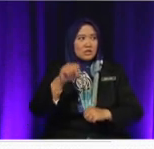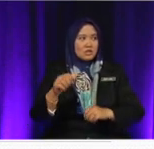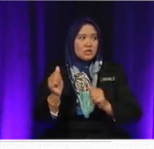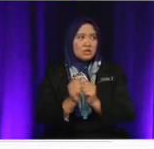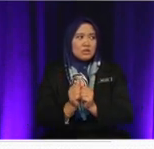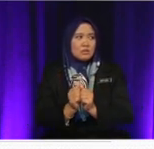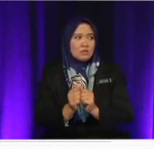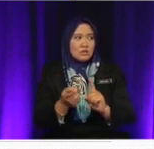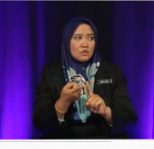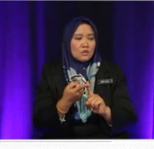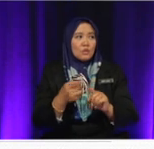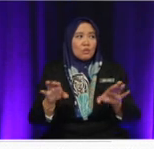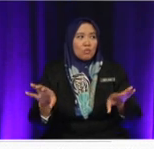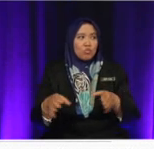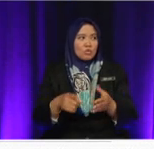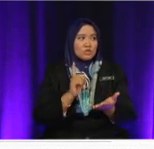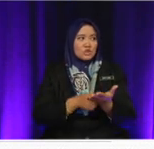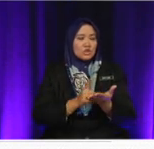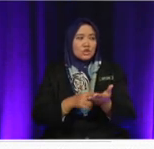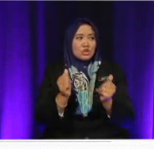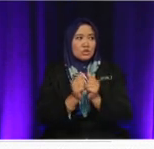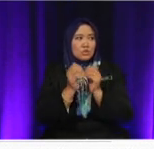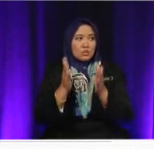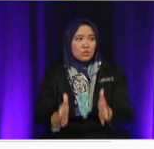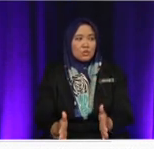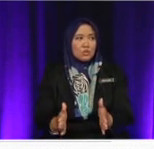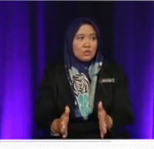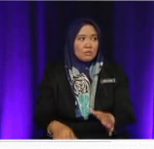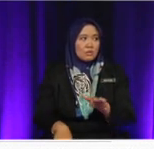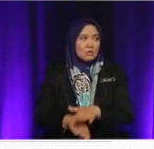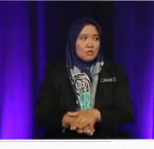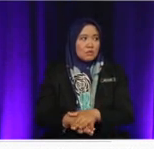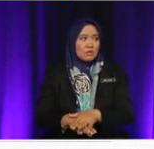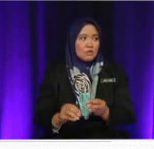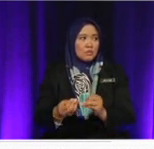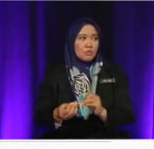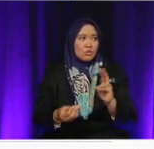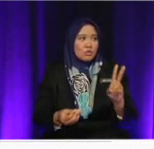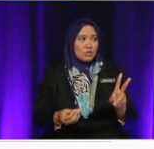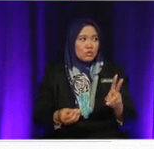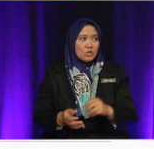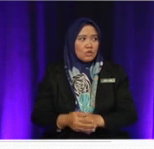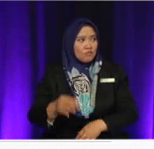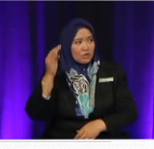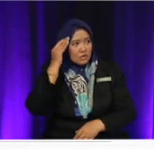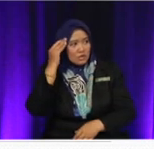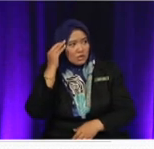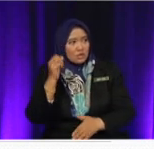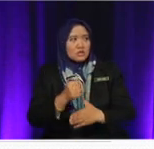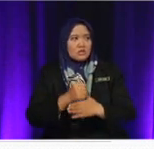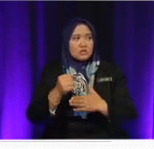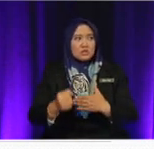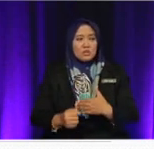dan keuntungan, utamakan kebajikan pekerja supaya bermotivasi dan menguruskan masa dengan baik dan membahagi masa